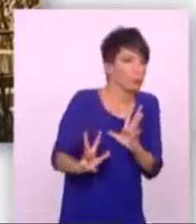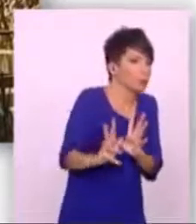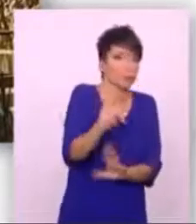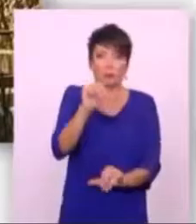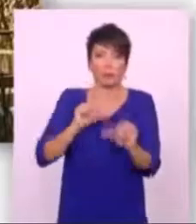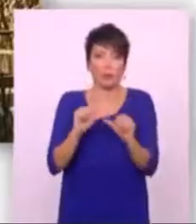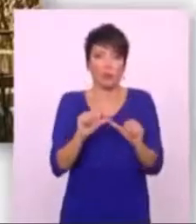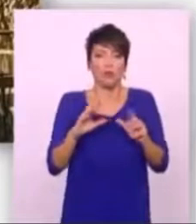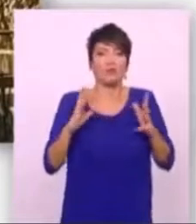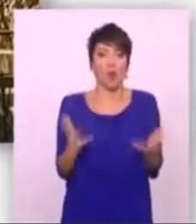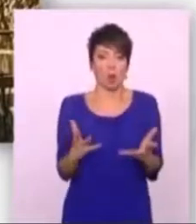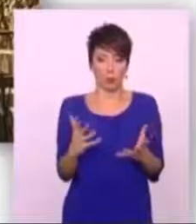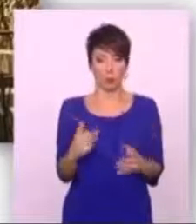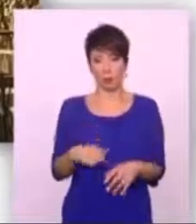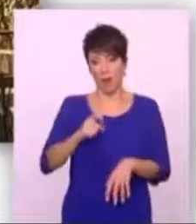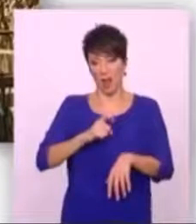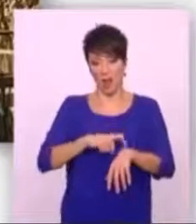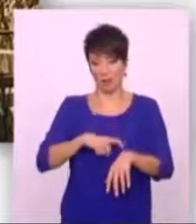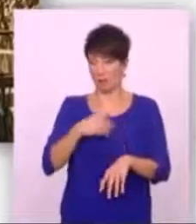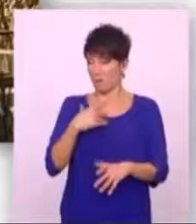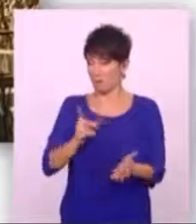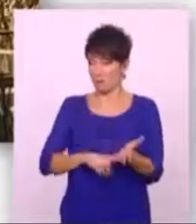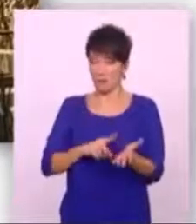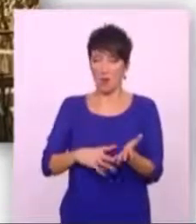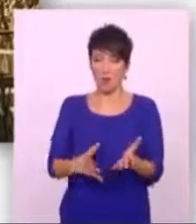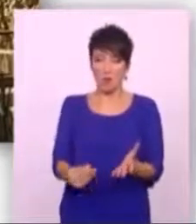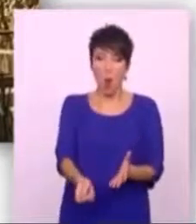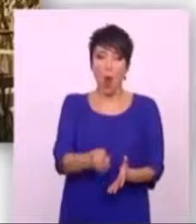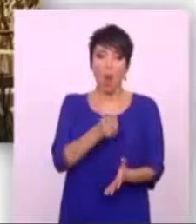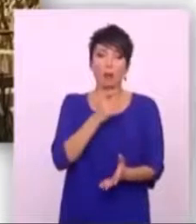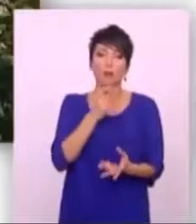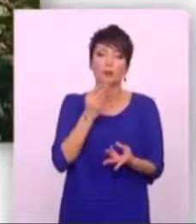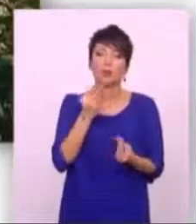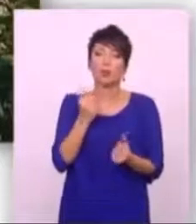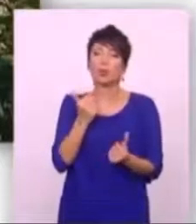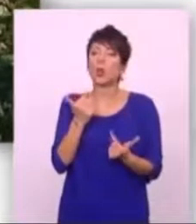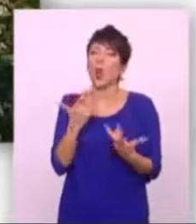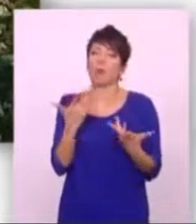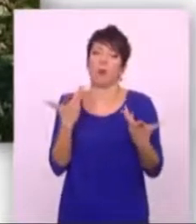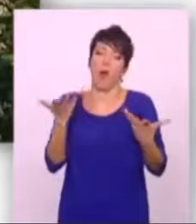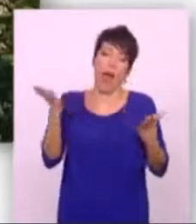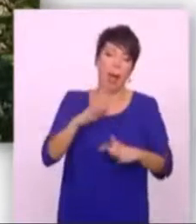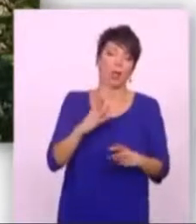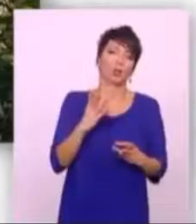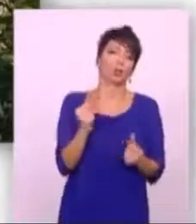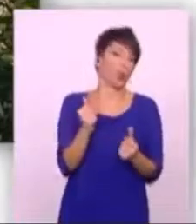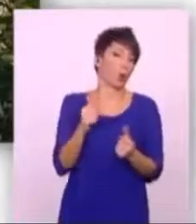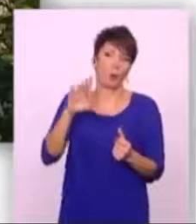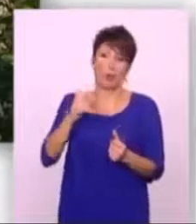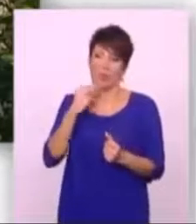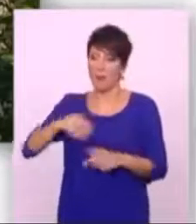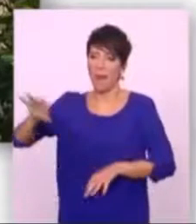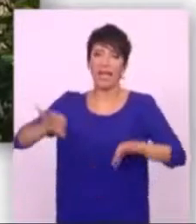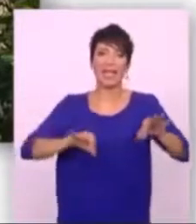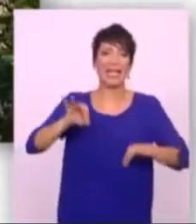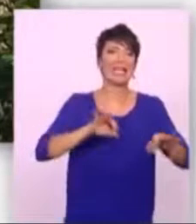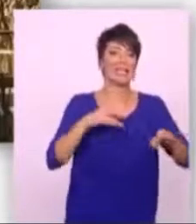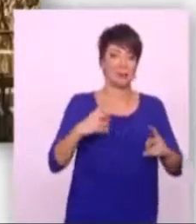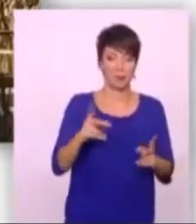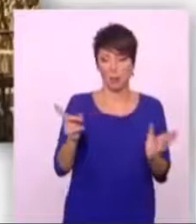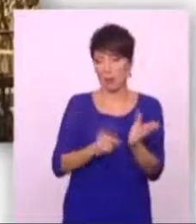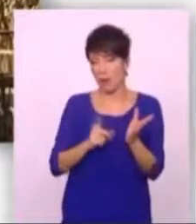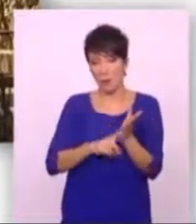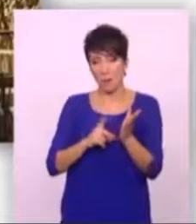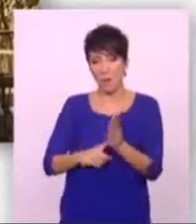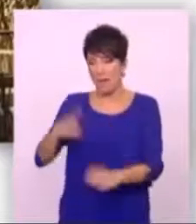άλλα ακίνητα. Έχει πάντως μια πολύ μεγάλη περιουσία το γυροκομείο Αθηνών. Τα έσοδα είναι ελάχιστα, γι' αυτό βρισκόμαστε σε αυτή την κατάσταση.